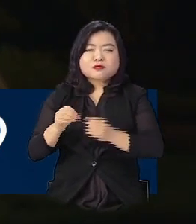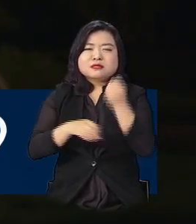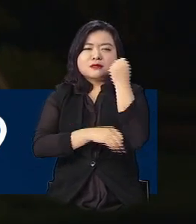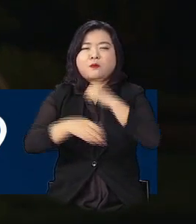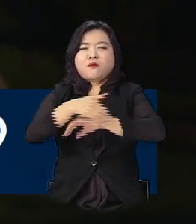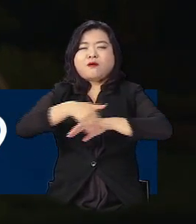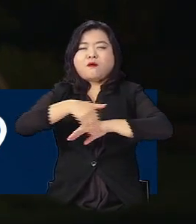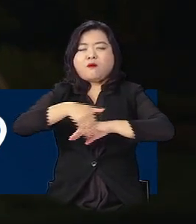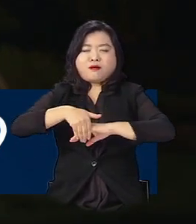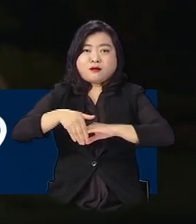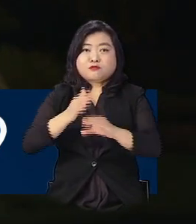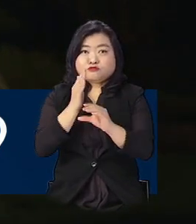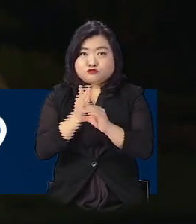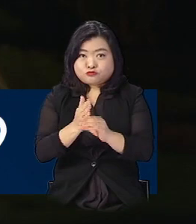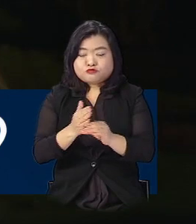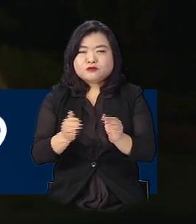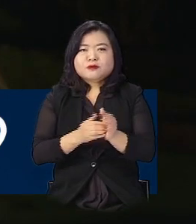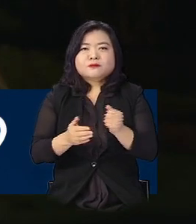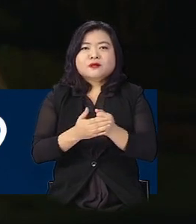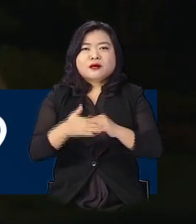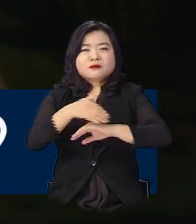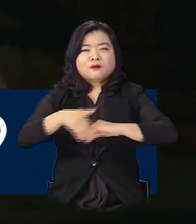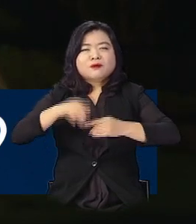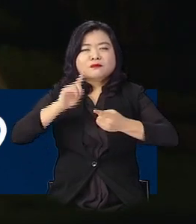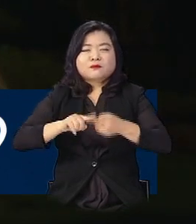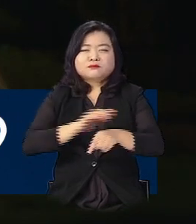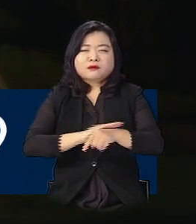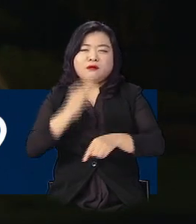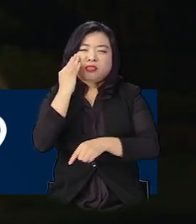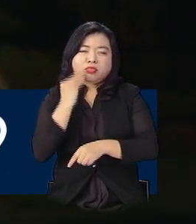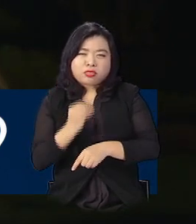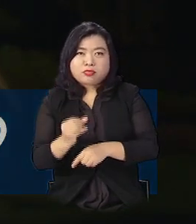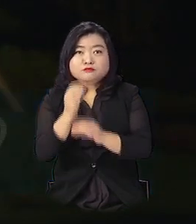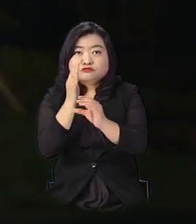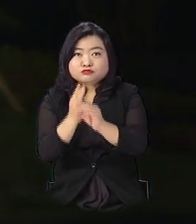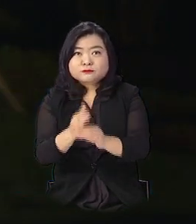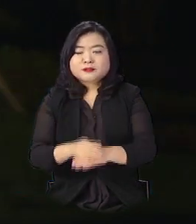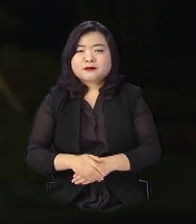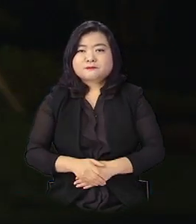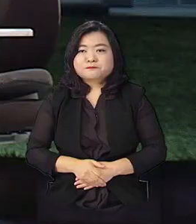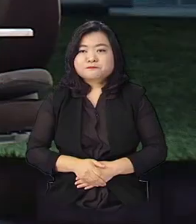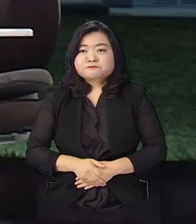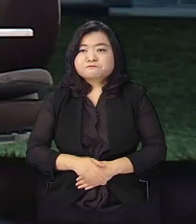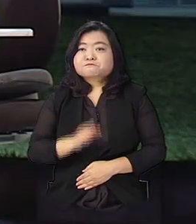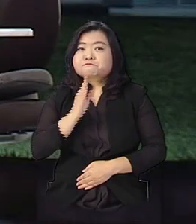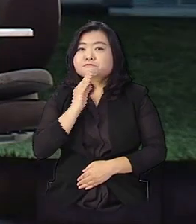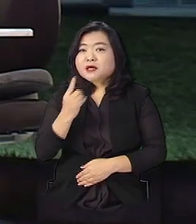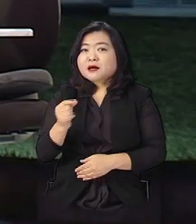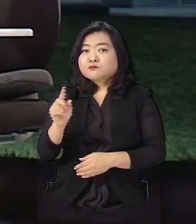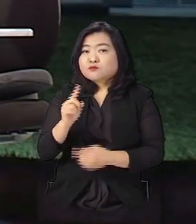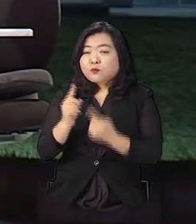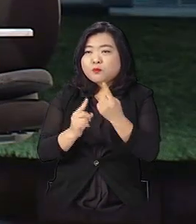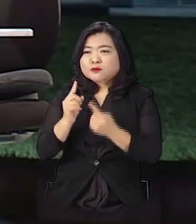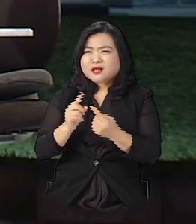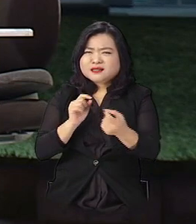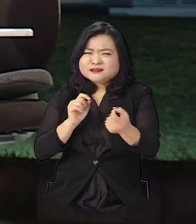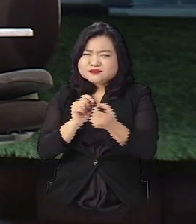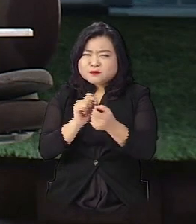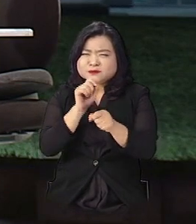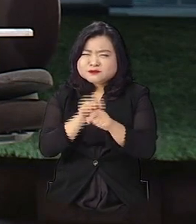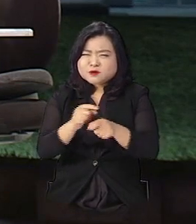수립하고 있는데, 예정대로 순조롭게 진행되고 있습니다. 네, 그렇군요. 무엇보다 접근성을